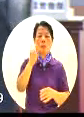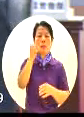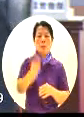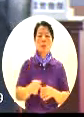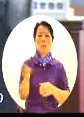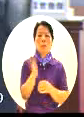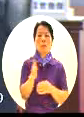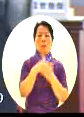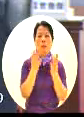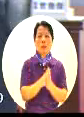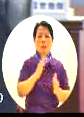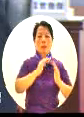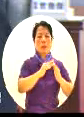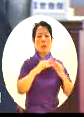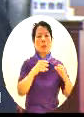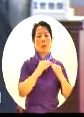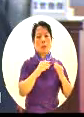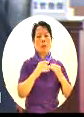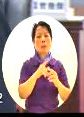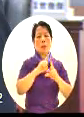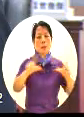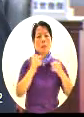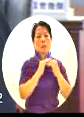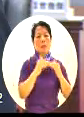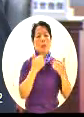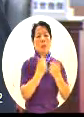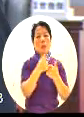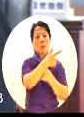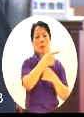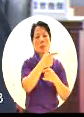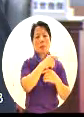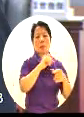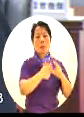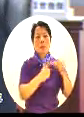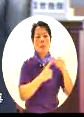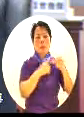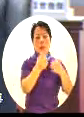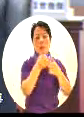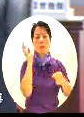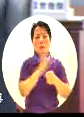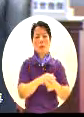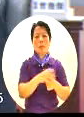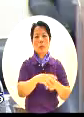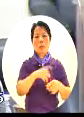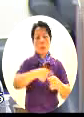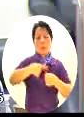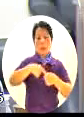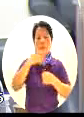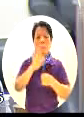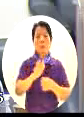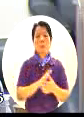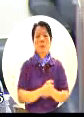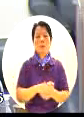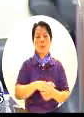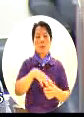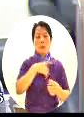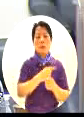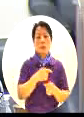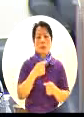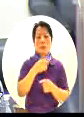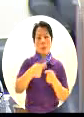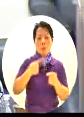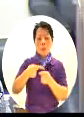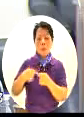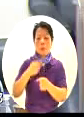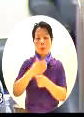是啊，是赚钱呢，赚几了百万呢？结果因的补贴，它是逐年一直